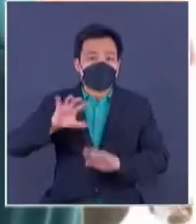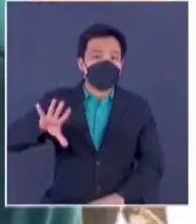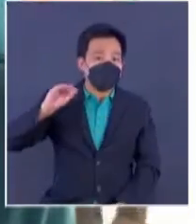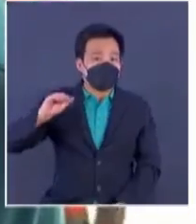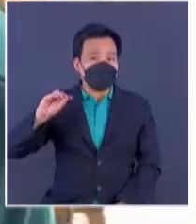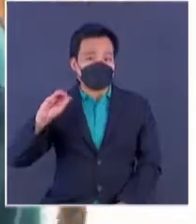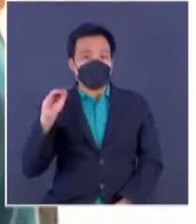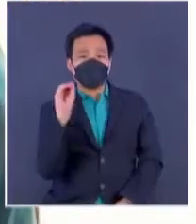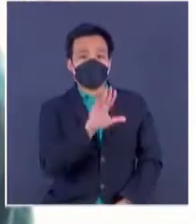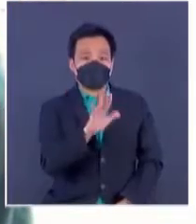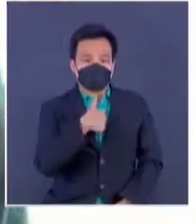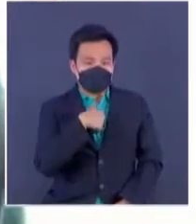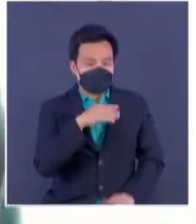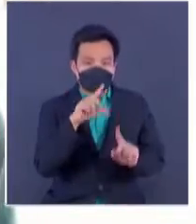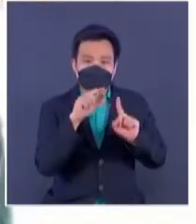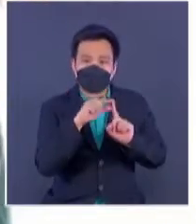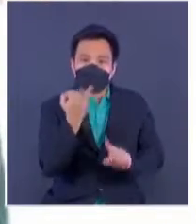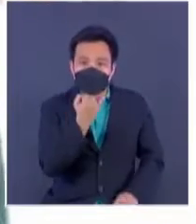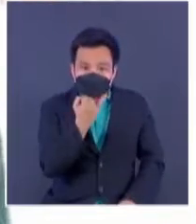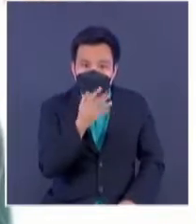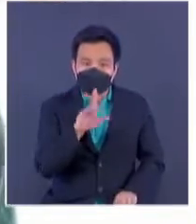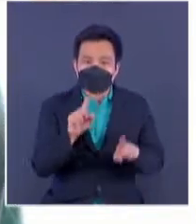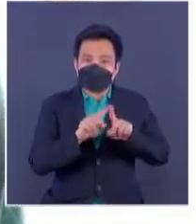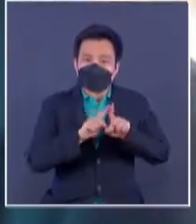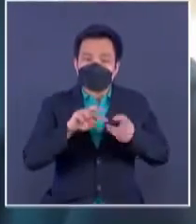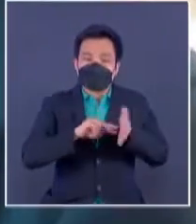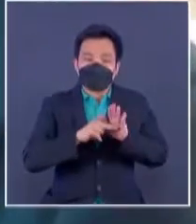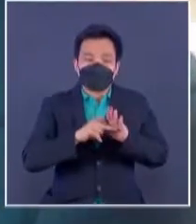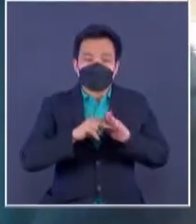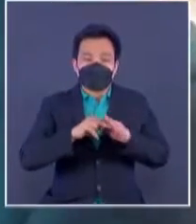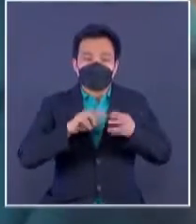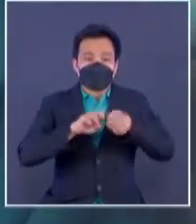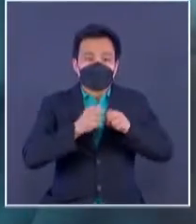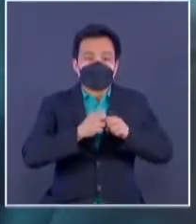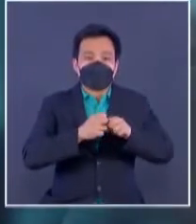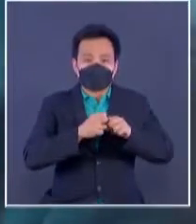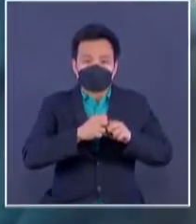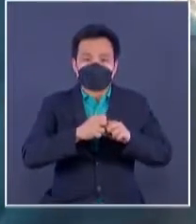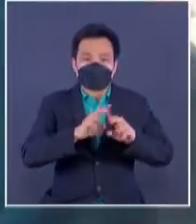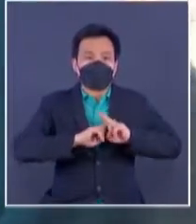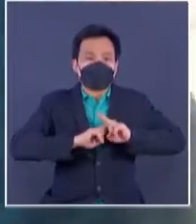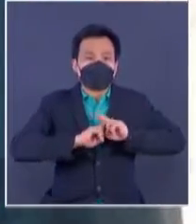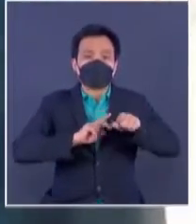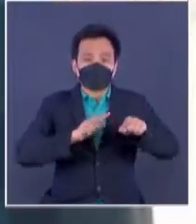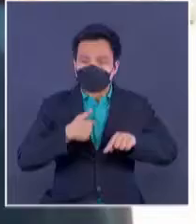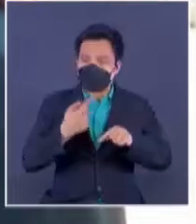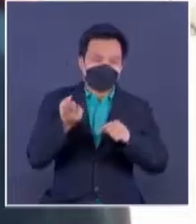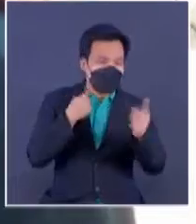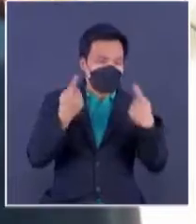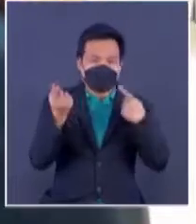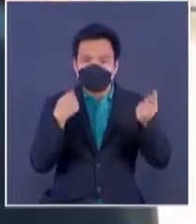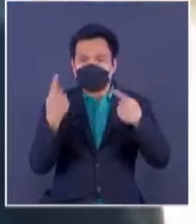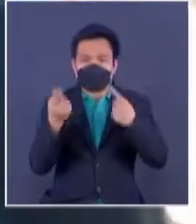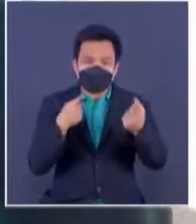การเมือง เป็นเรื่องว่าในเรื่องส่วนตัว เป็นส่วนตัวครับ เราเข้าไปดูพี่ๆหลายๆคนเขาว่าเราอะไรเงี้ยเราก็รู้สึกว่าเขาค